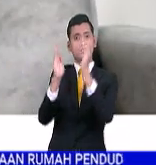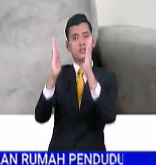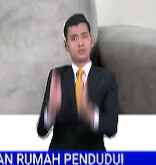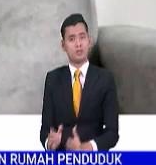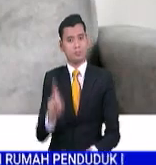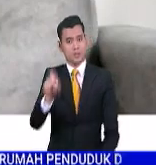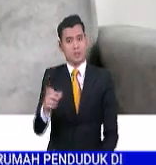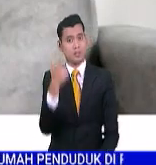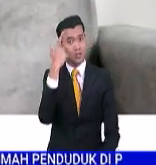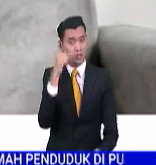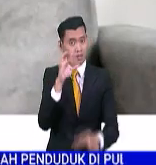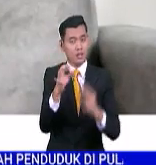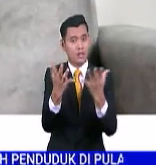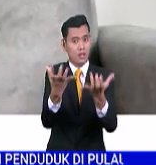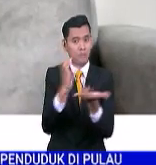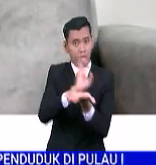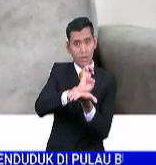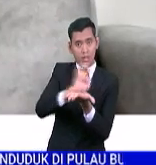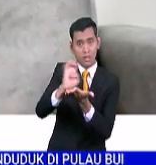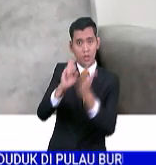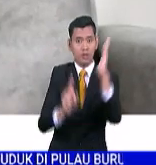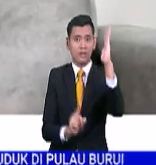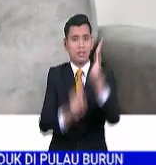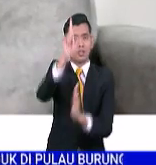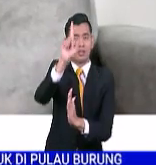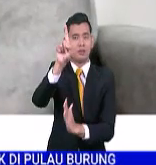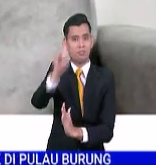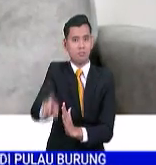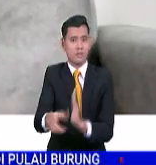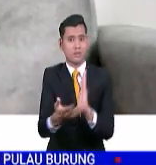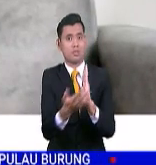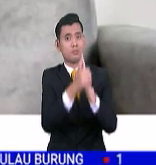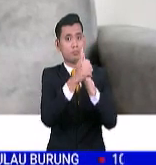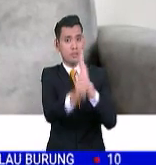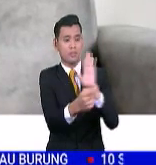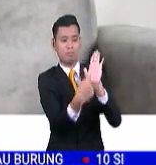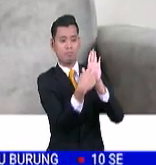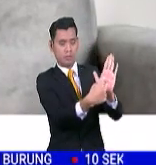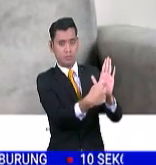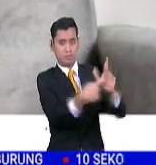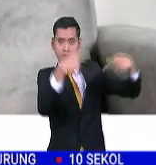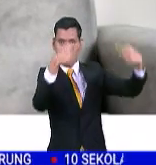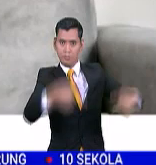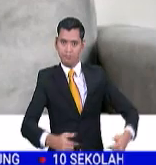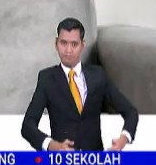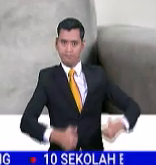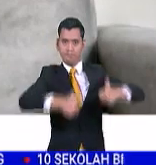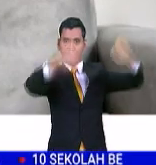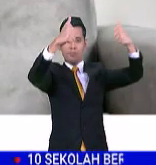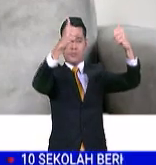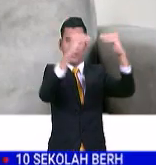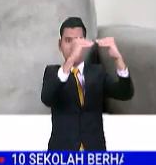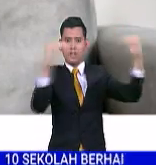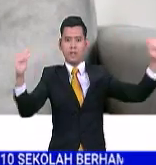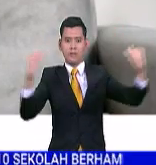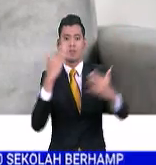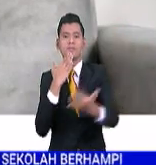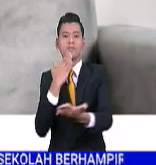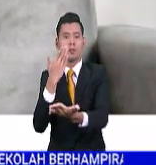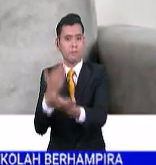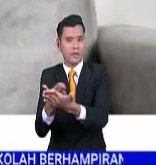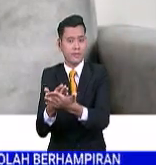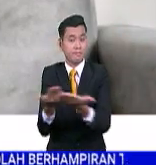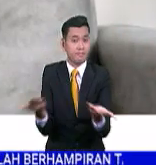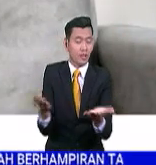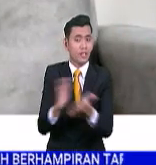tahu kalau you nak allowance tinggi, you kena performa, you kena berada di pentas yang awak kata di tahap yang terbaik lah, tahap